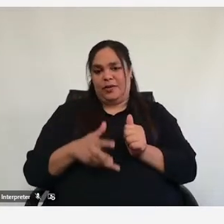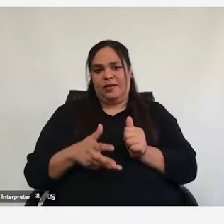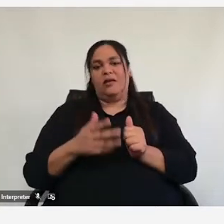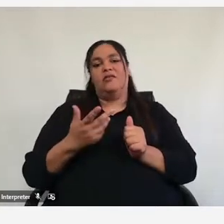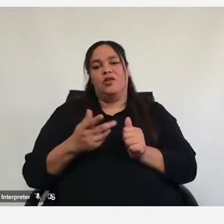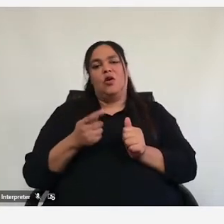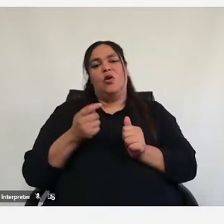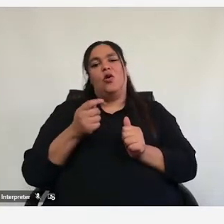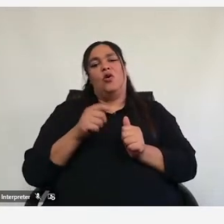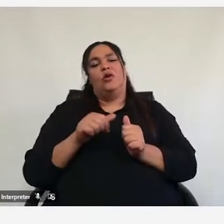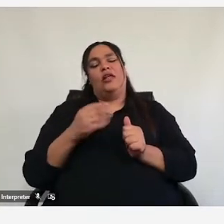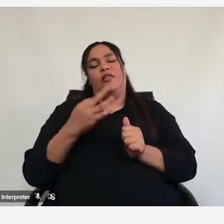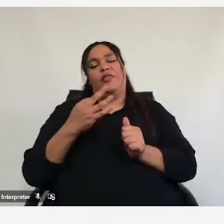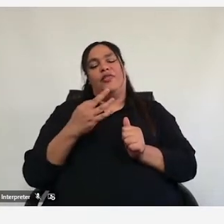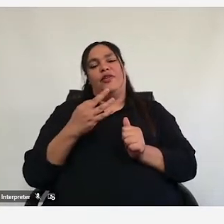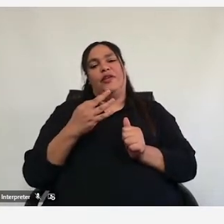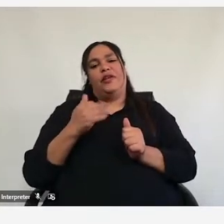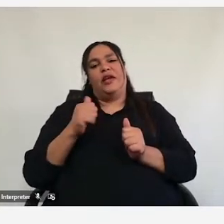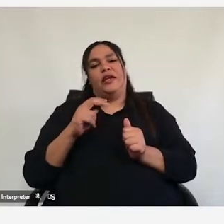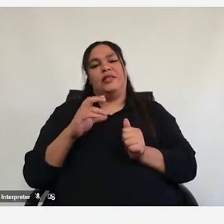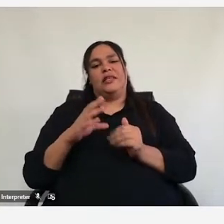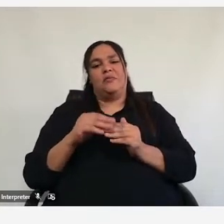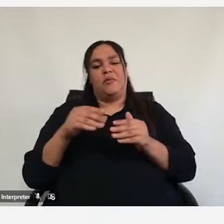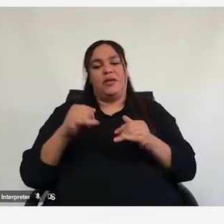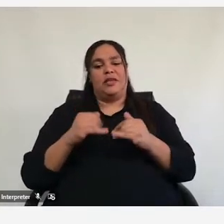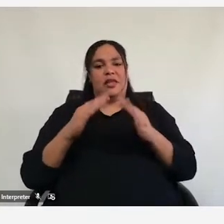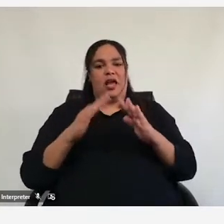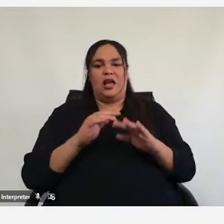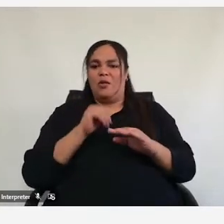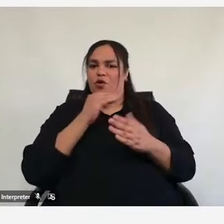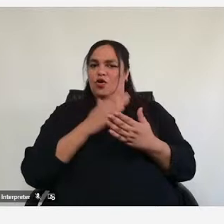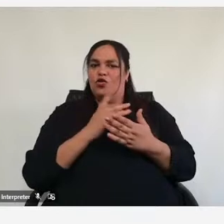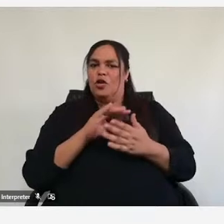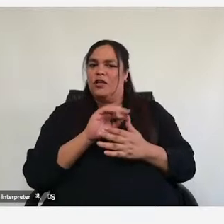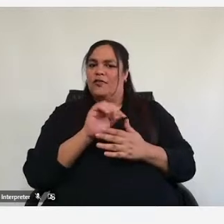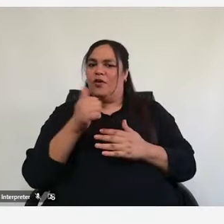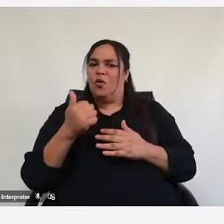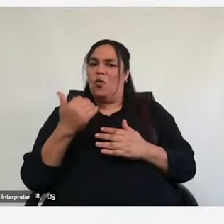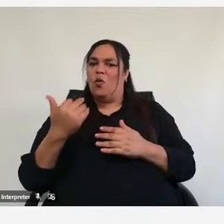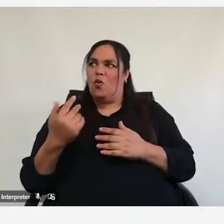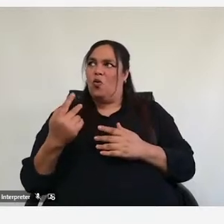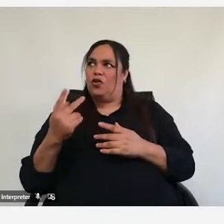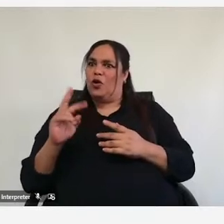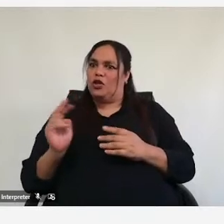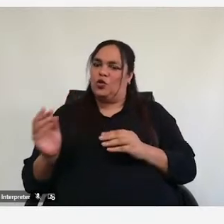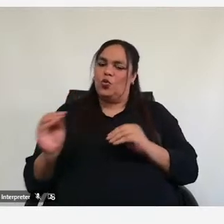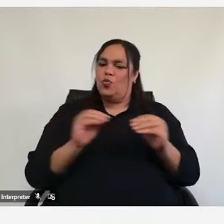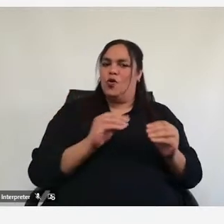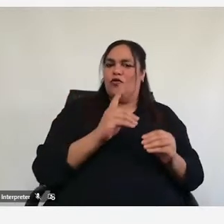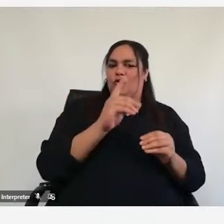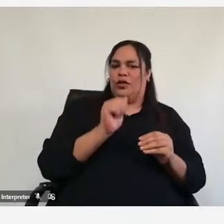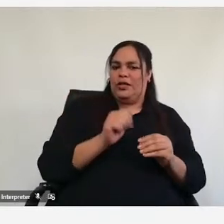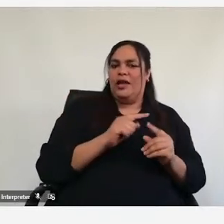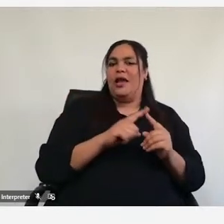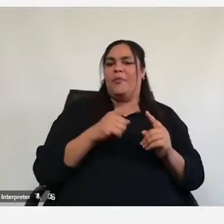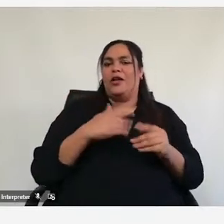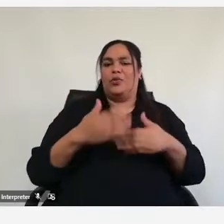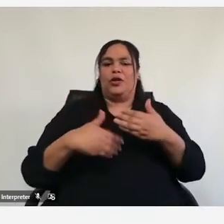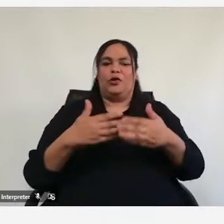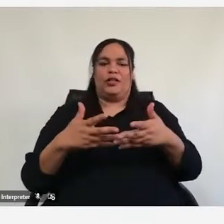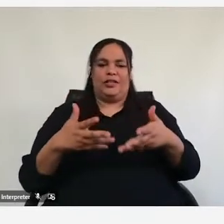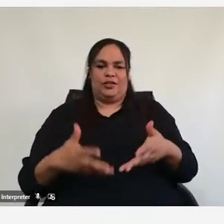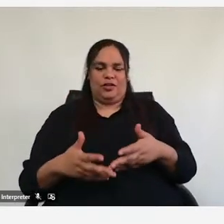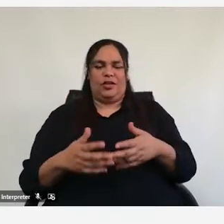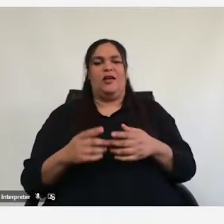3 ANC-lede in die huis. Ek wonder net of die res ook besig is om by die DA aan te sluit, maar ons beweeg adjunk speaker. Agbare